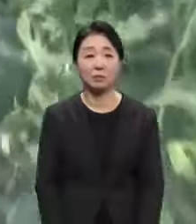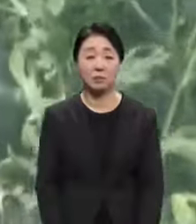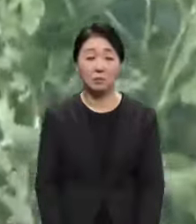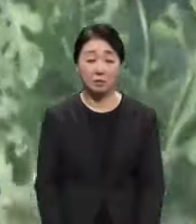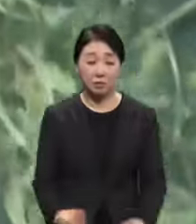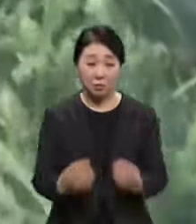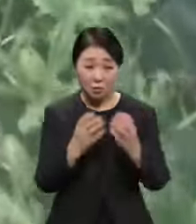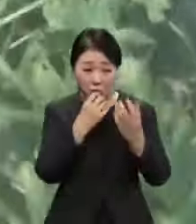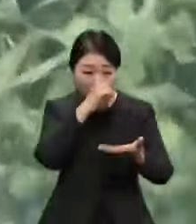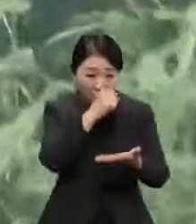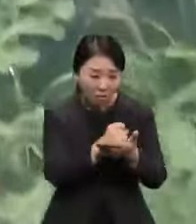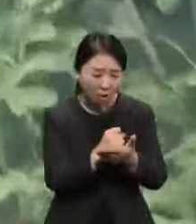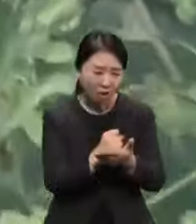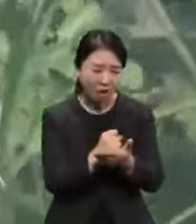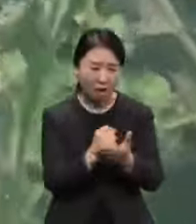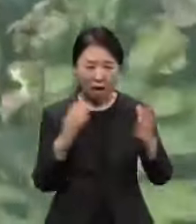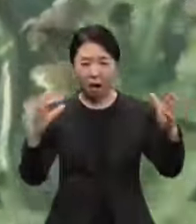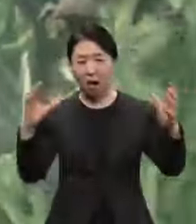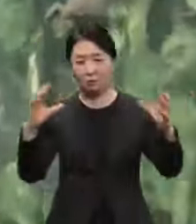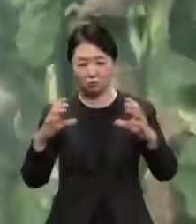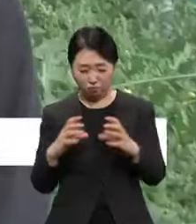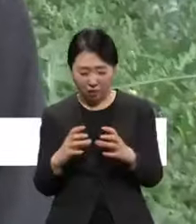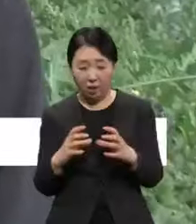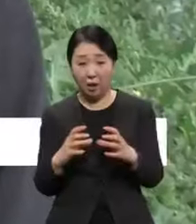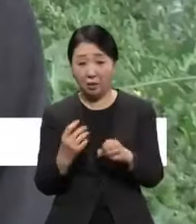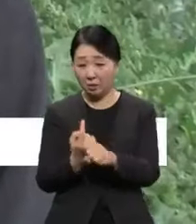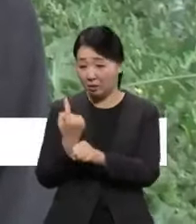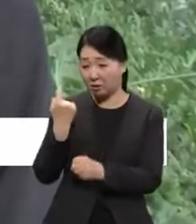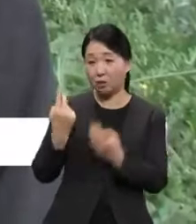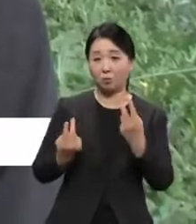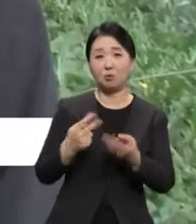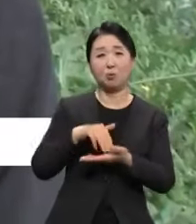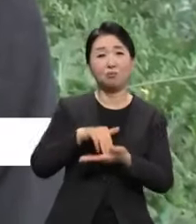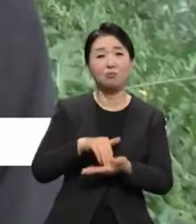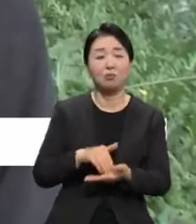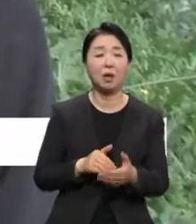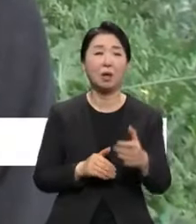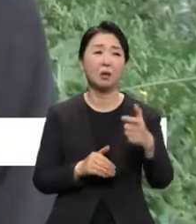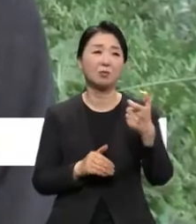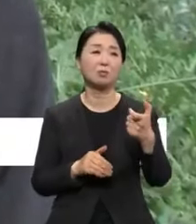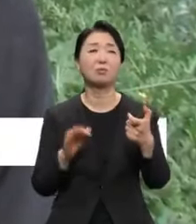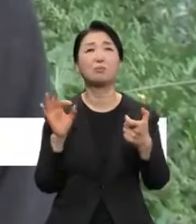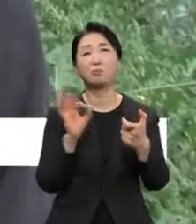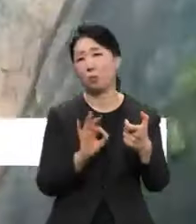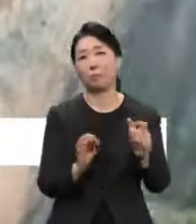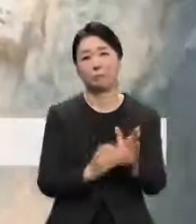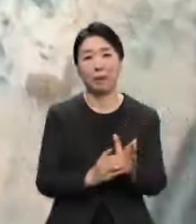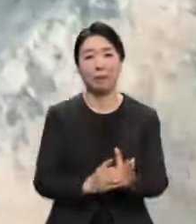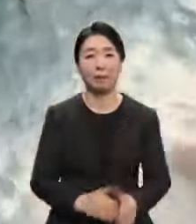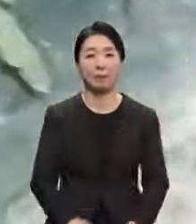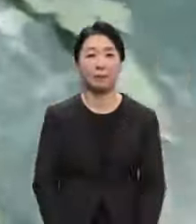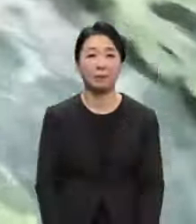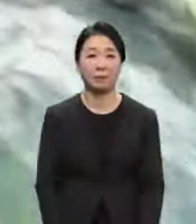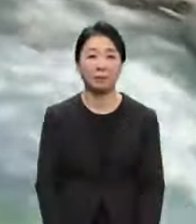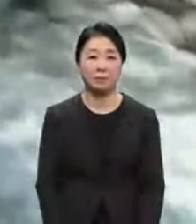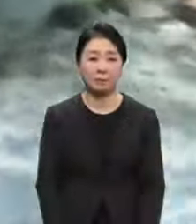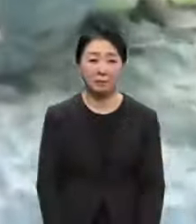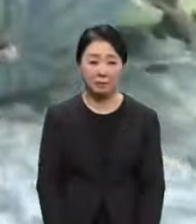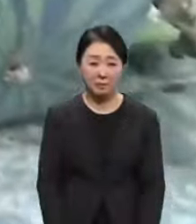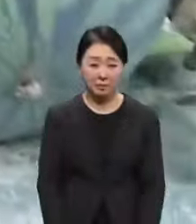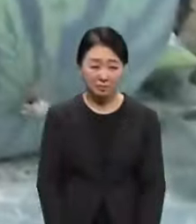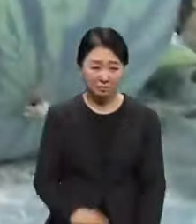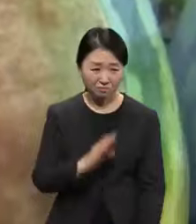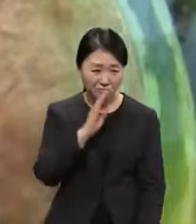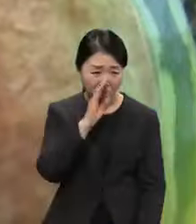수박은 크기가 작습니다 예년보다 무게가 한 60% 정도밖에 잘하지 않았습니다 상품성이 없는